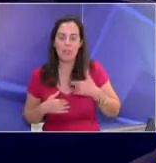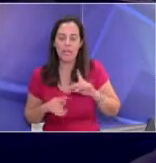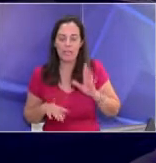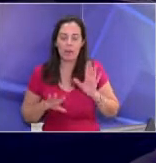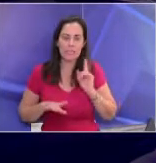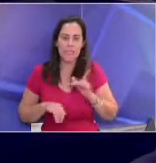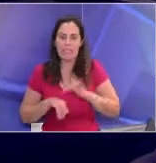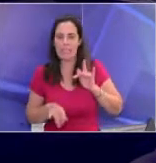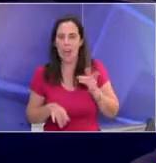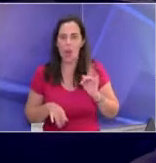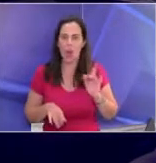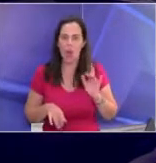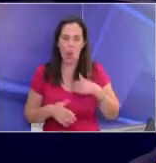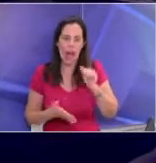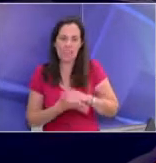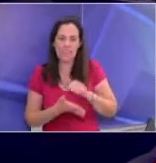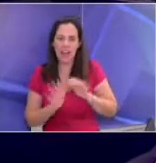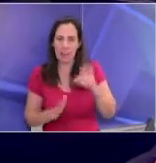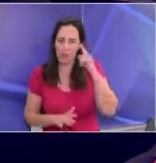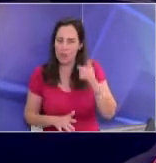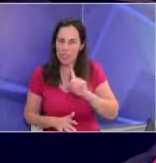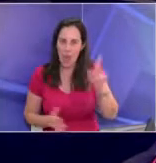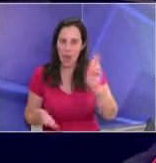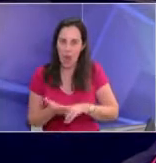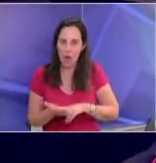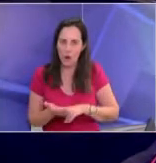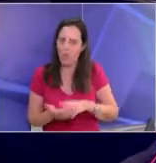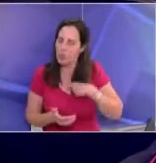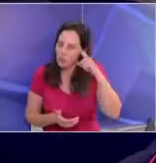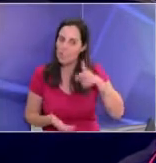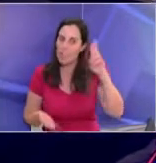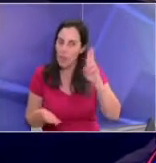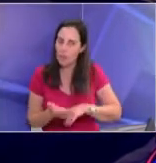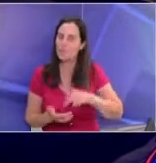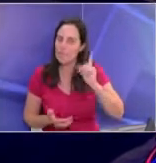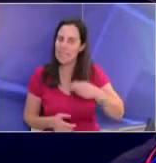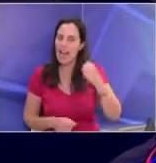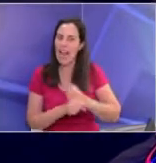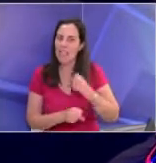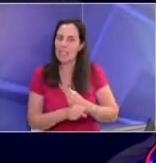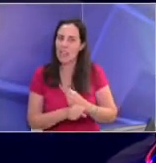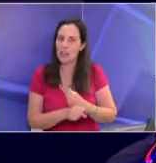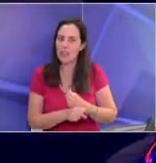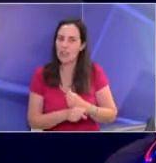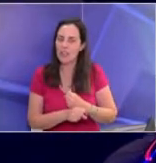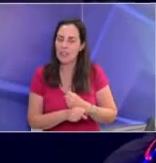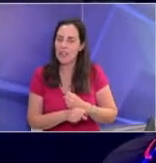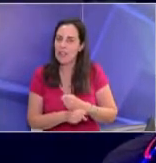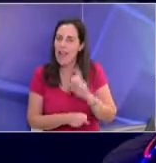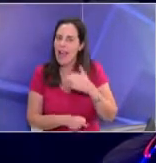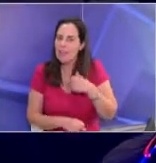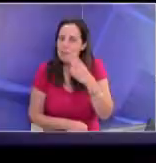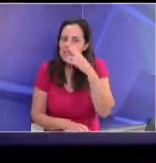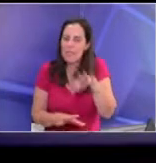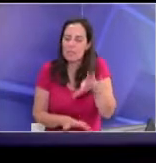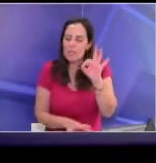ביצים. לא במובן שאני חס וחלילה, כאילו, חושב שזה לא נכון. אני חושב שזה נכון וזה צריך לעשות. אני מנסה